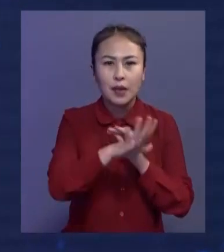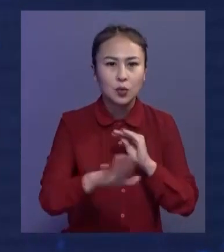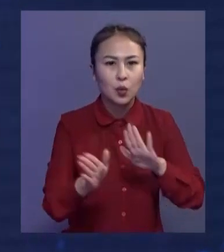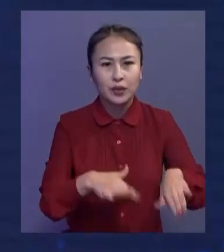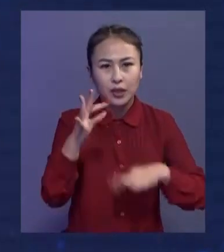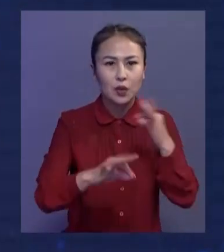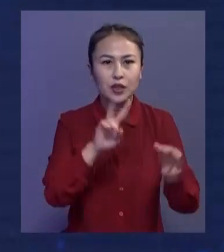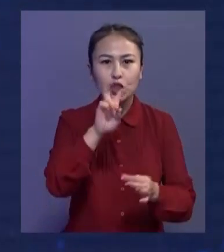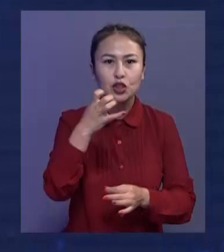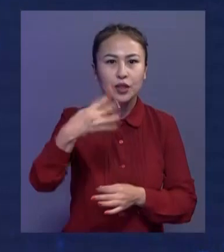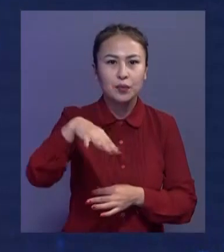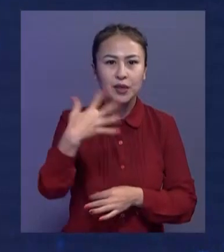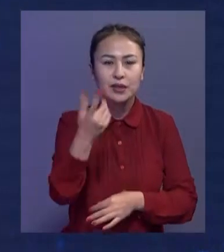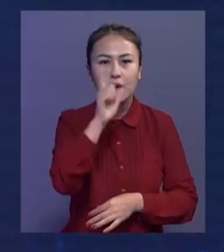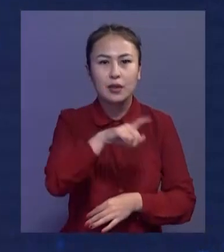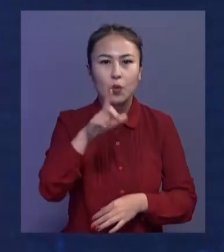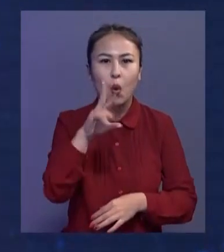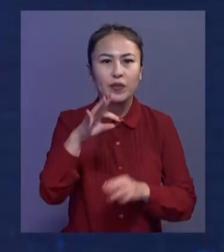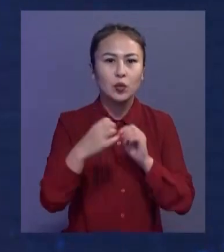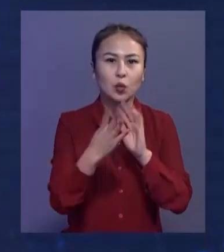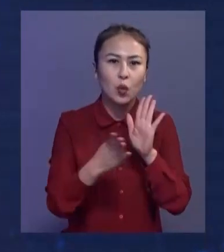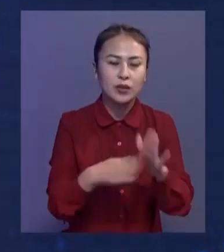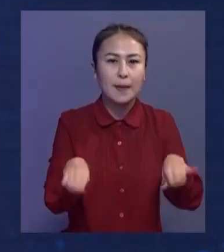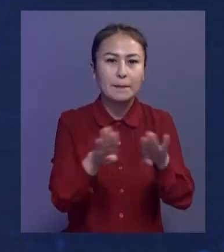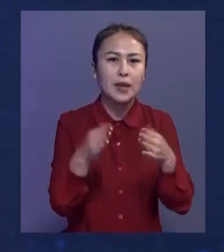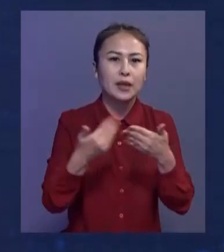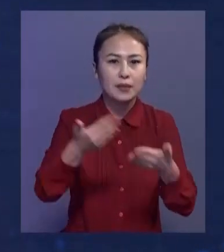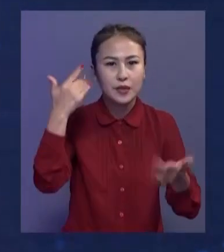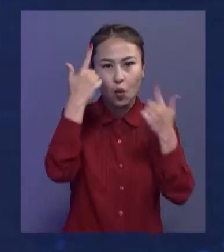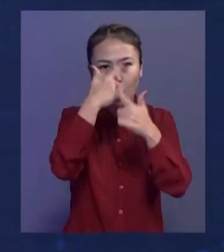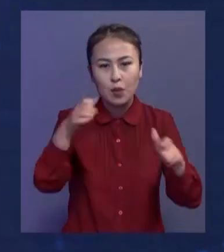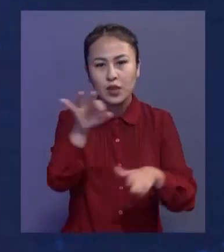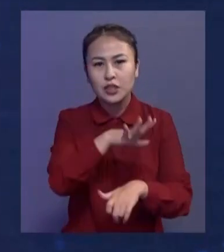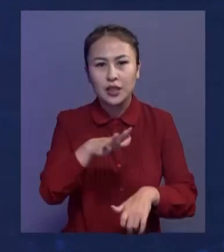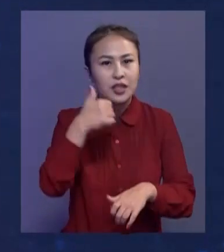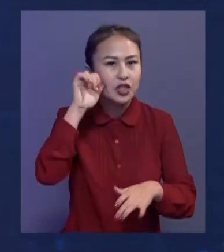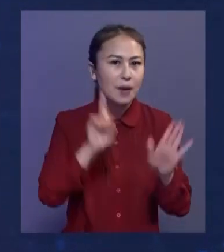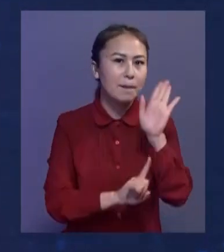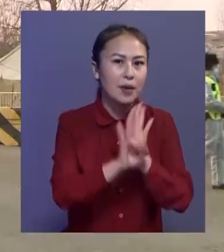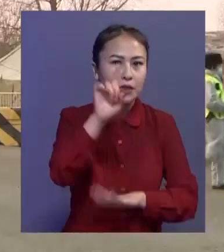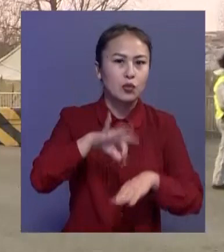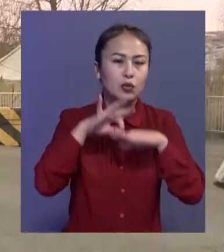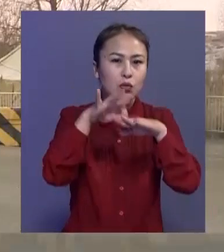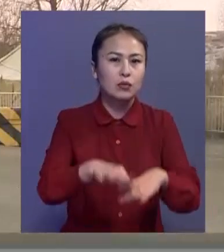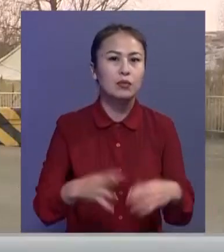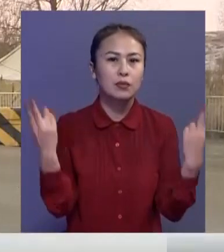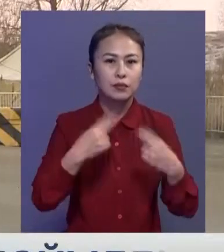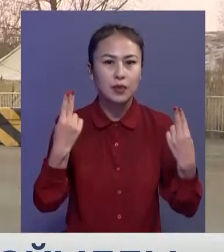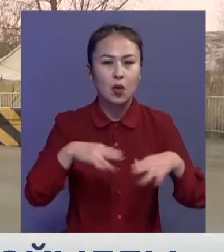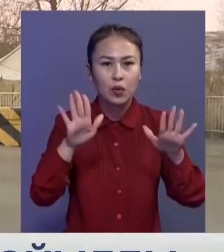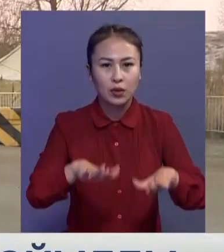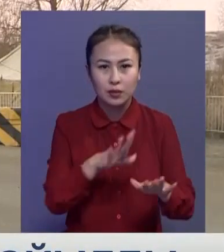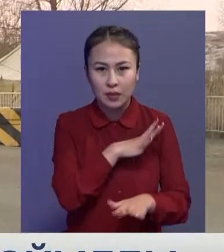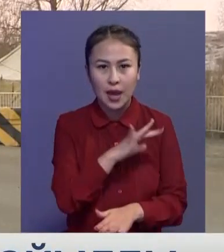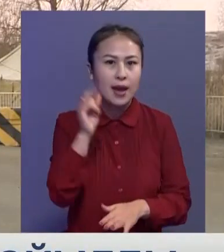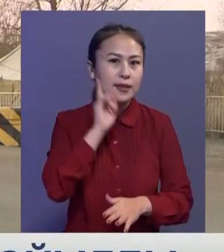тәулікте 245 адамнан COVID-19 анықталған. Осыған дейін айтқанымыздай, облысқа кешеден бастап санитарлық өткізу бақылау бекеттері